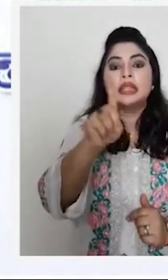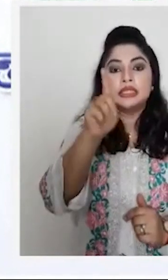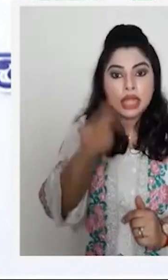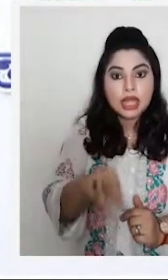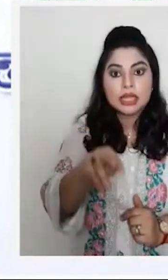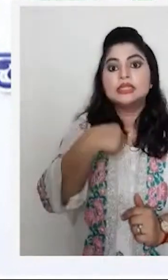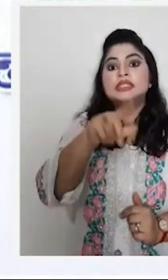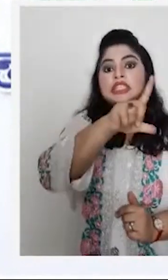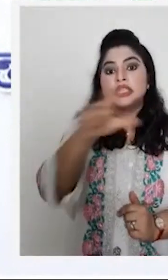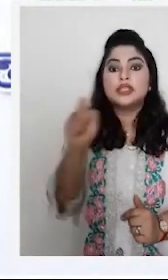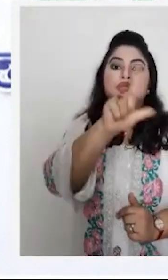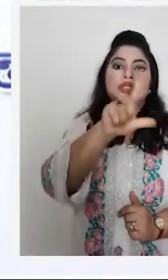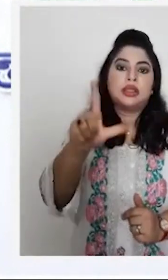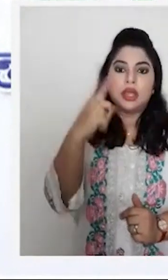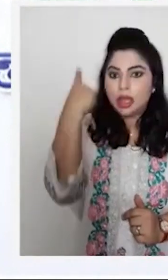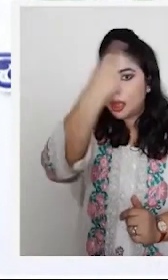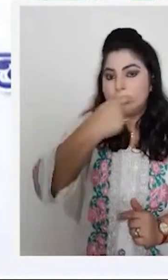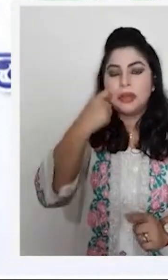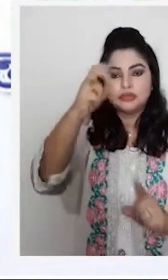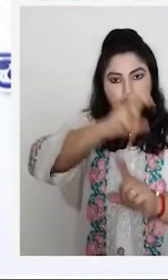ক্যান্টনমেন্ট, রেল স্টেশনে স্ক্রিনিং হয়েছেন